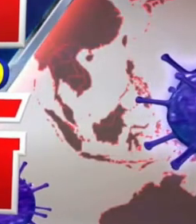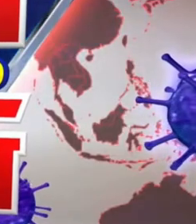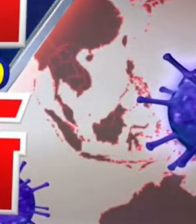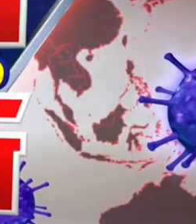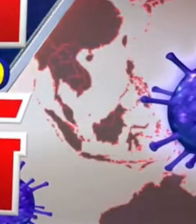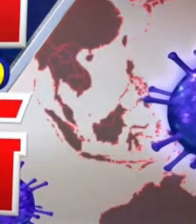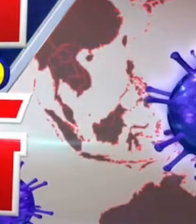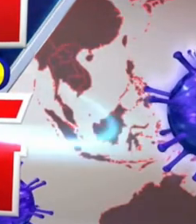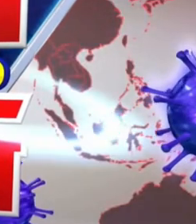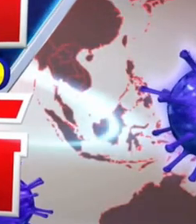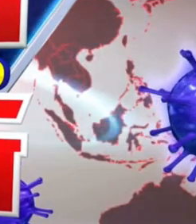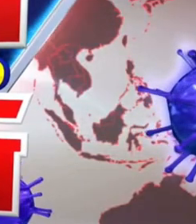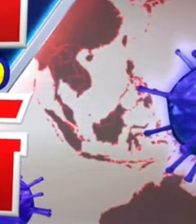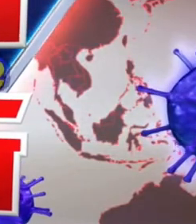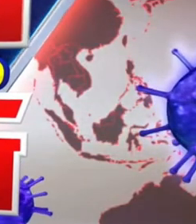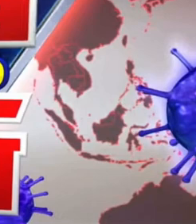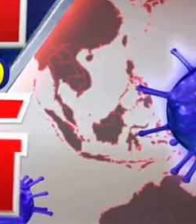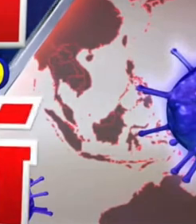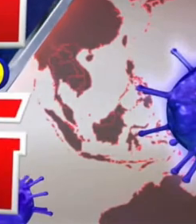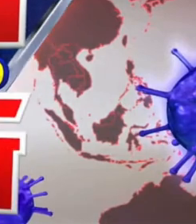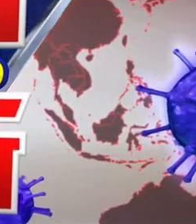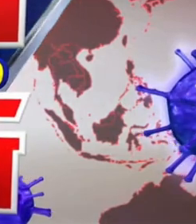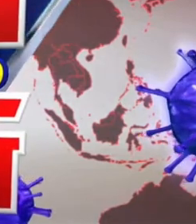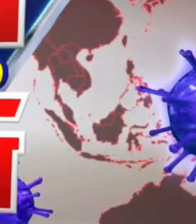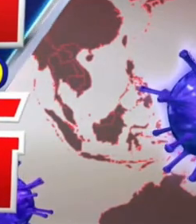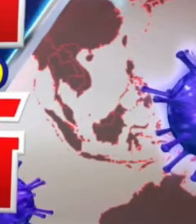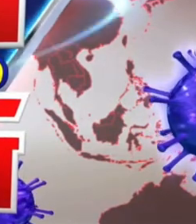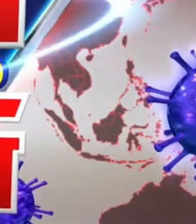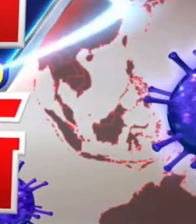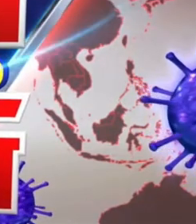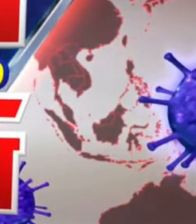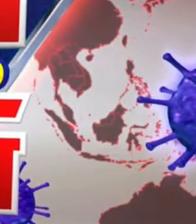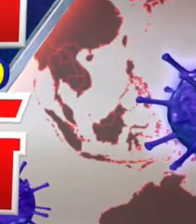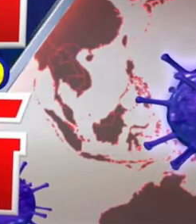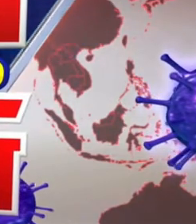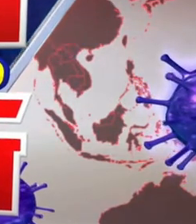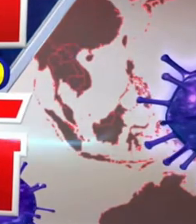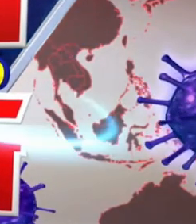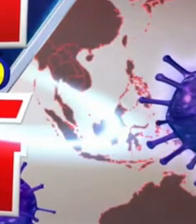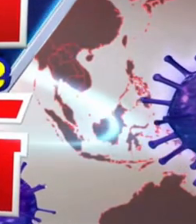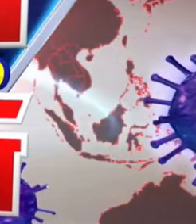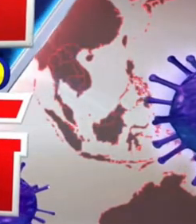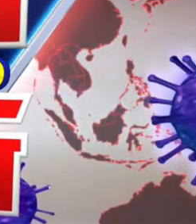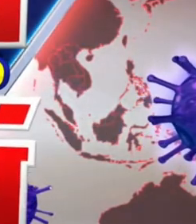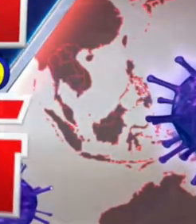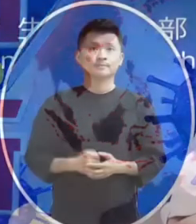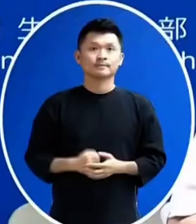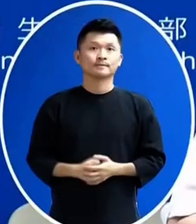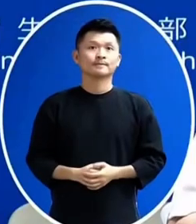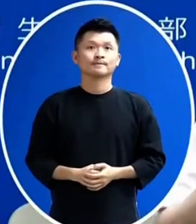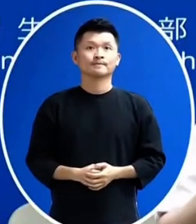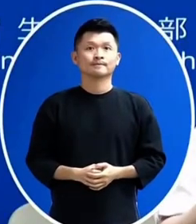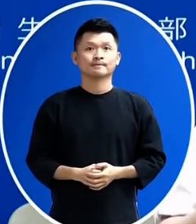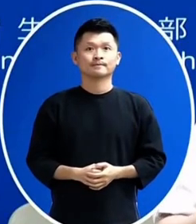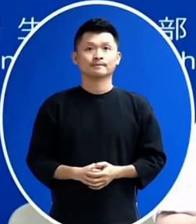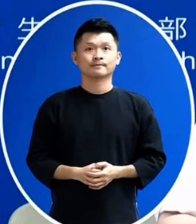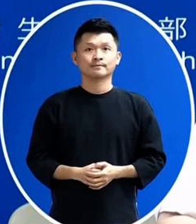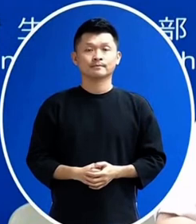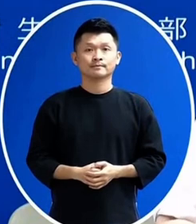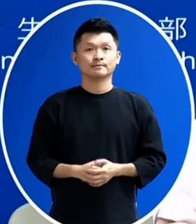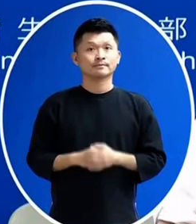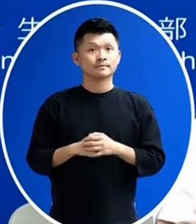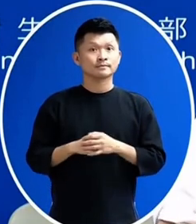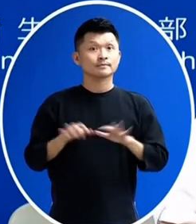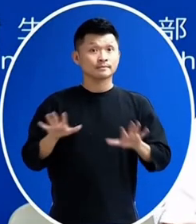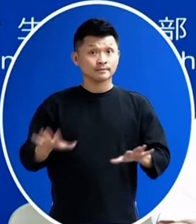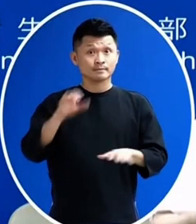令会分成三个阶段来松绑，也不排除用正面表列方式应佩戴场所。 我们在今天新确